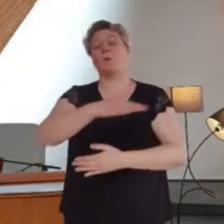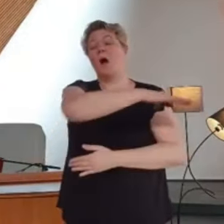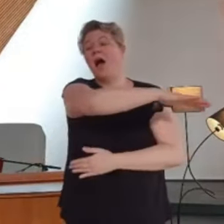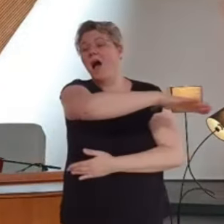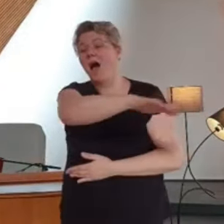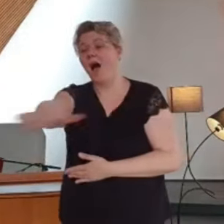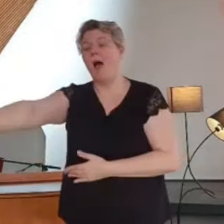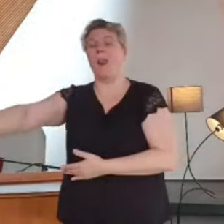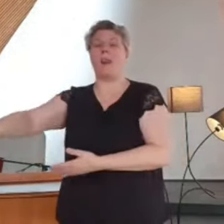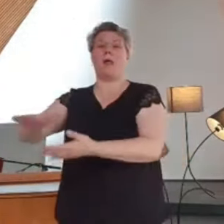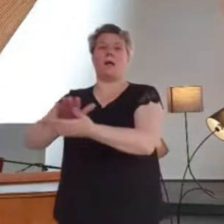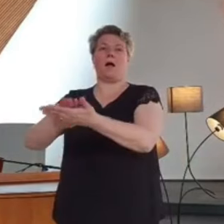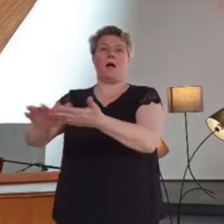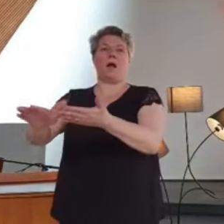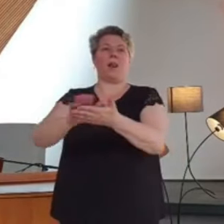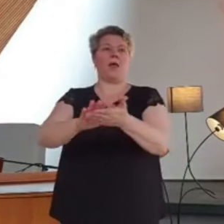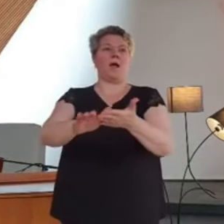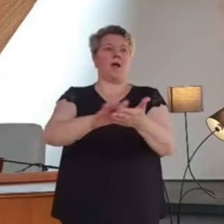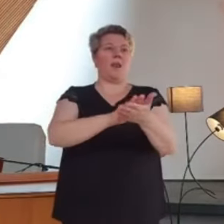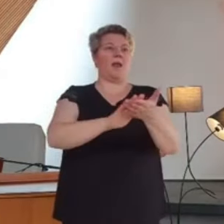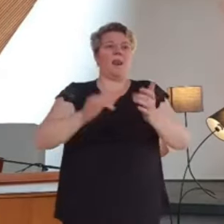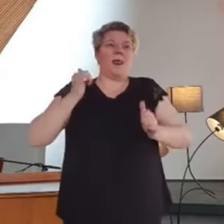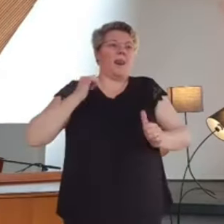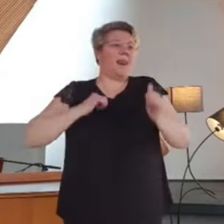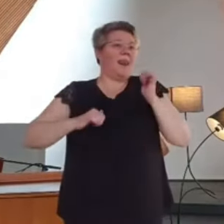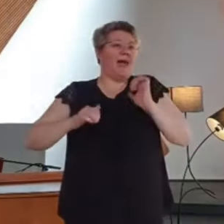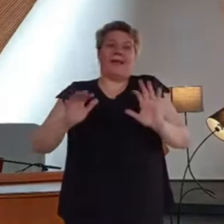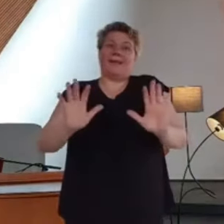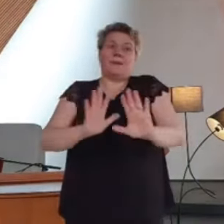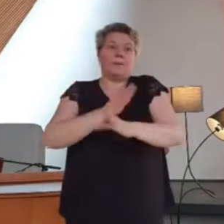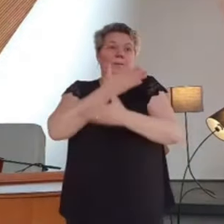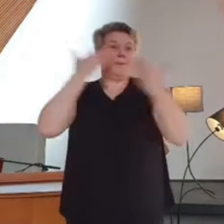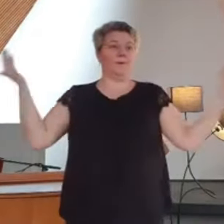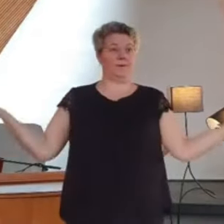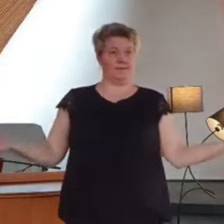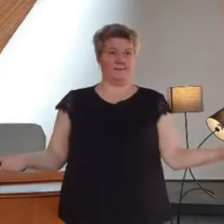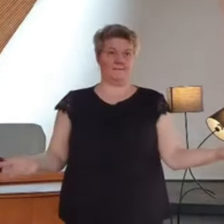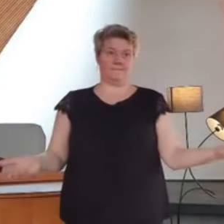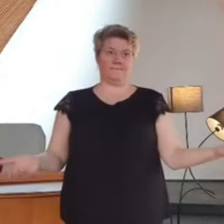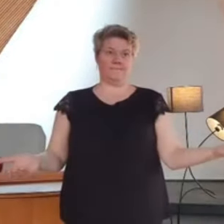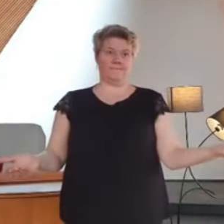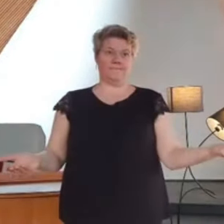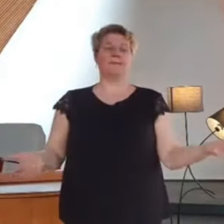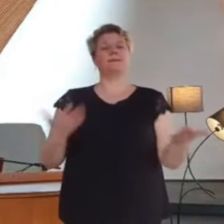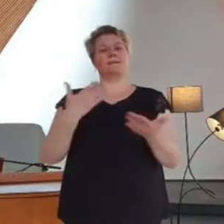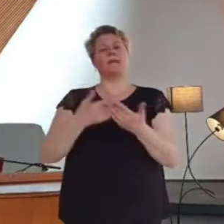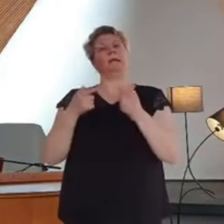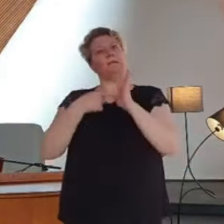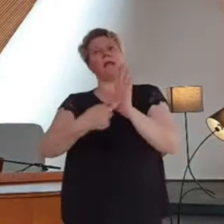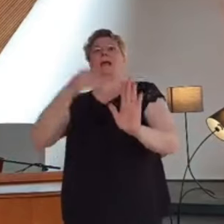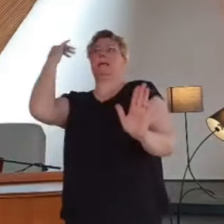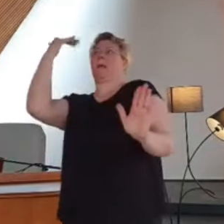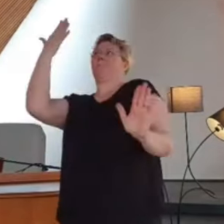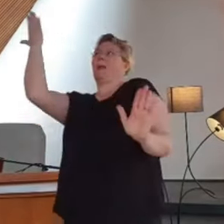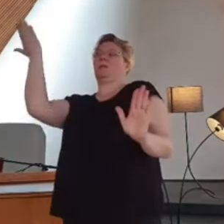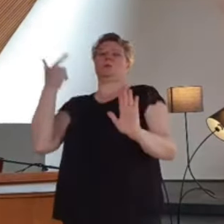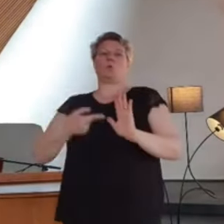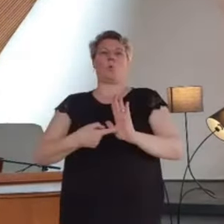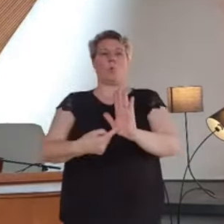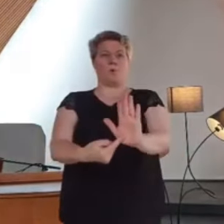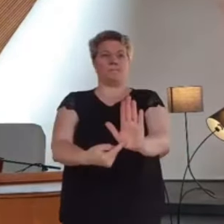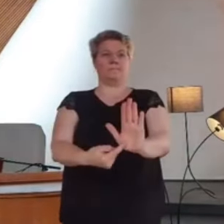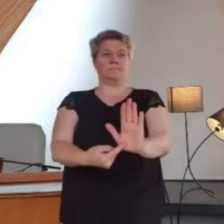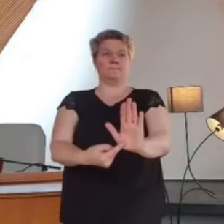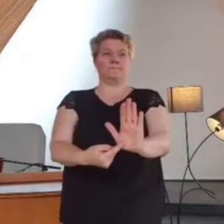im Reich Gottes nicht mehr leiden, also niemand muss mehr leiden unter Schmerzen. Das heißt nicht im